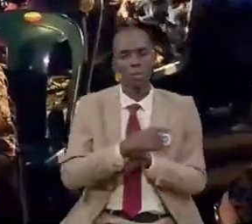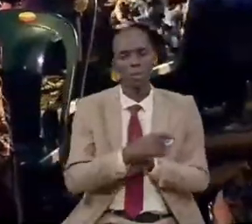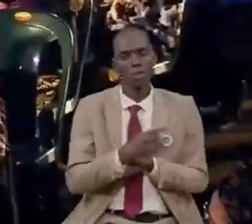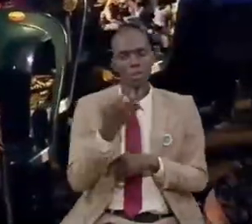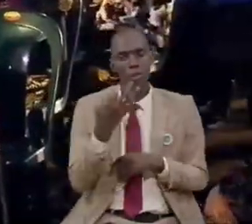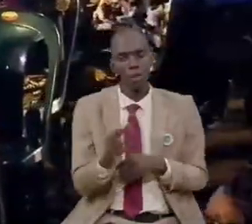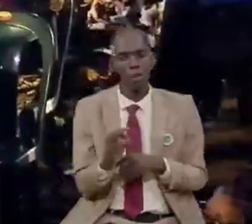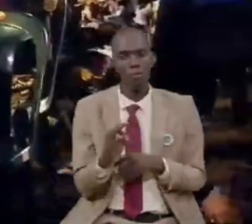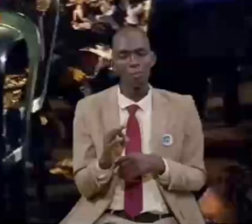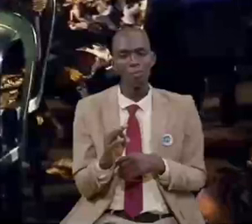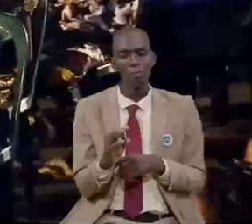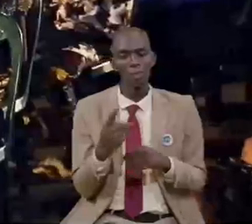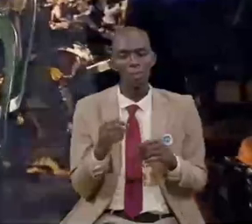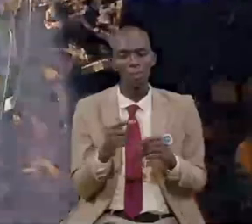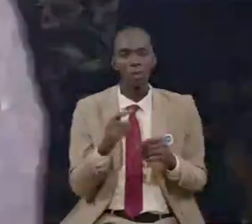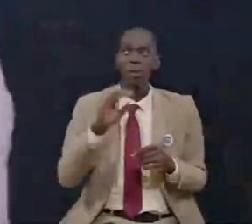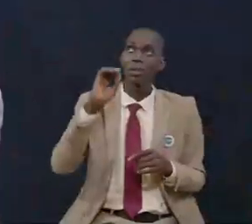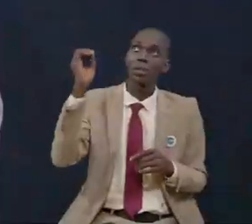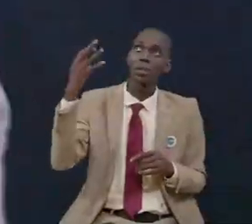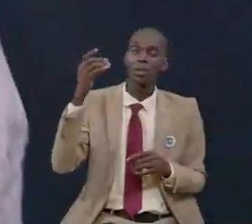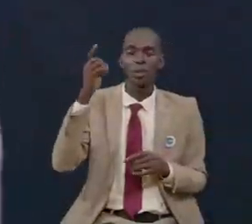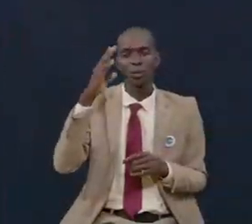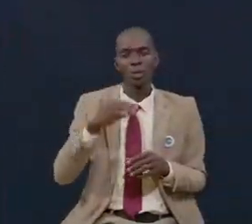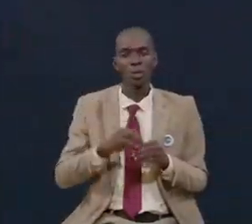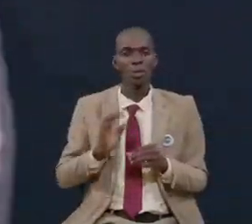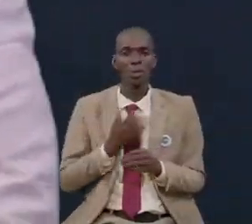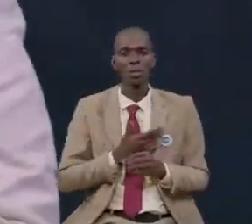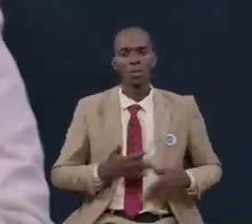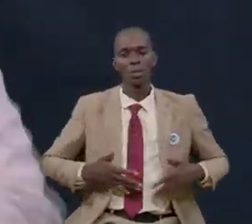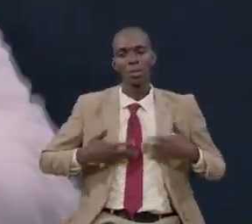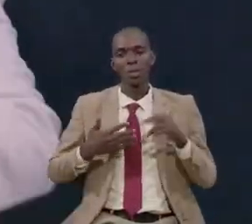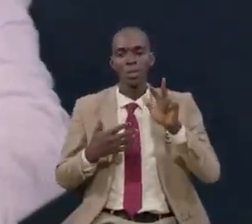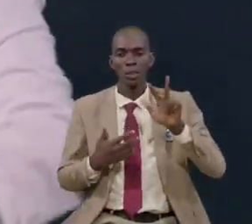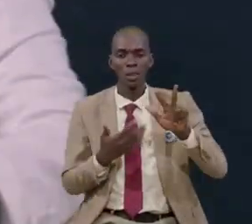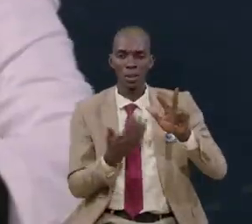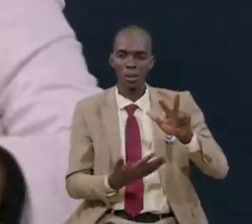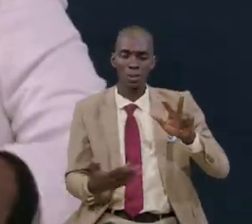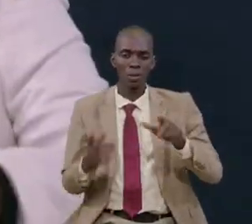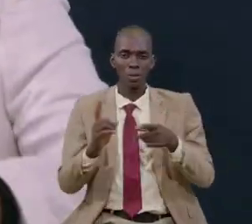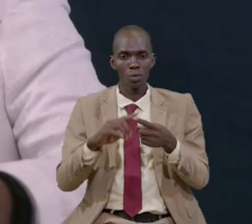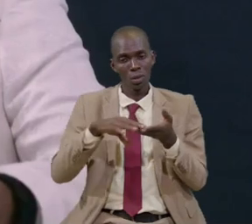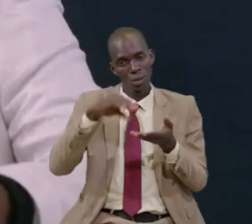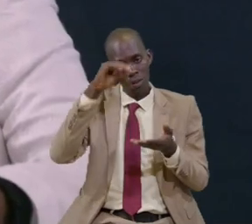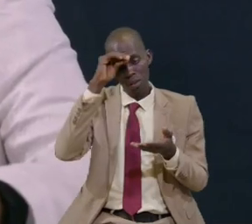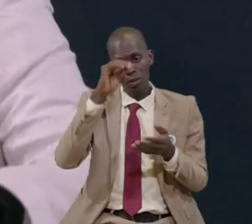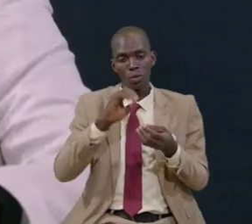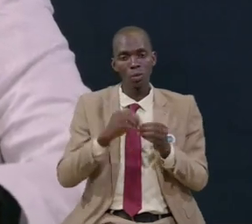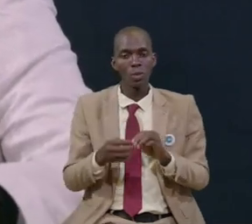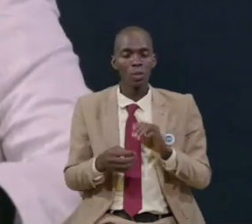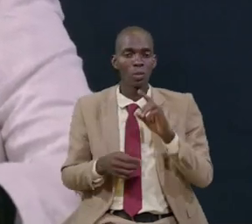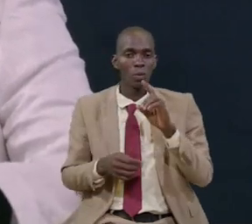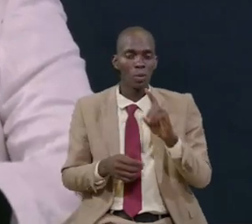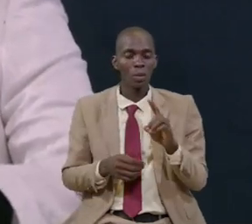de la grâce de Dieu dans nos vies. Nous allons voir trois points ce soir, comme nous considérons le